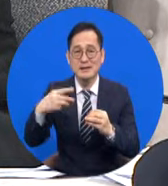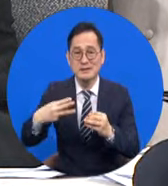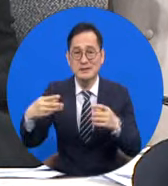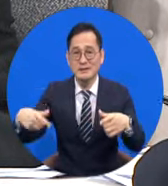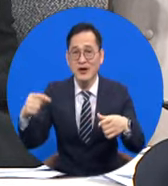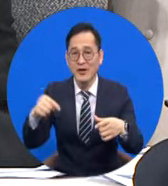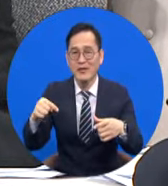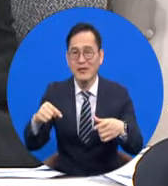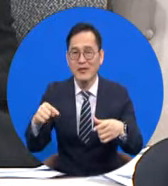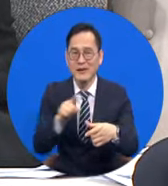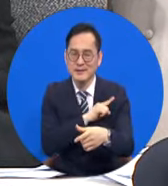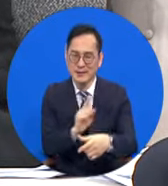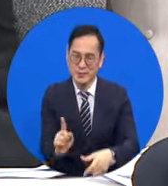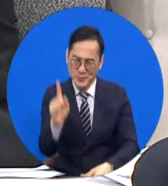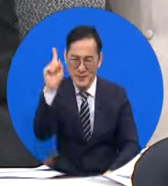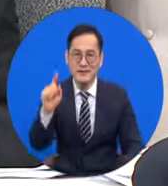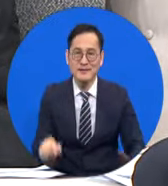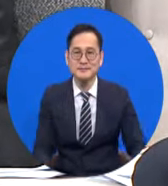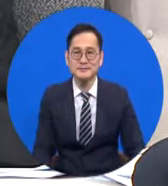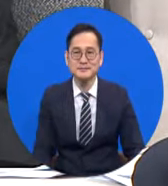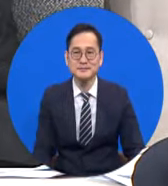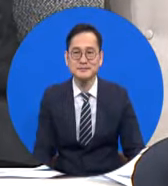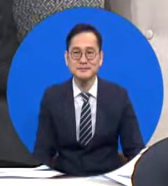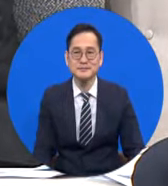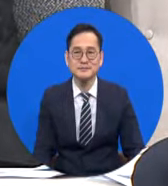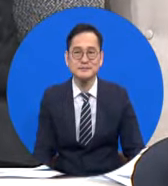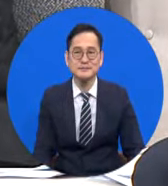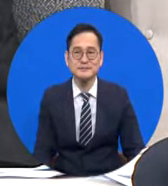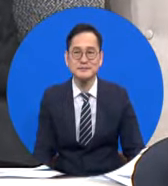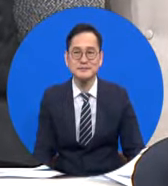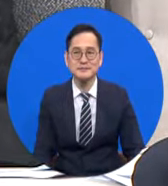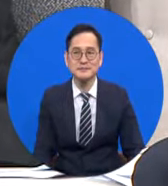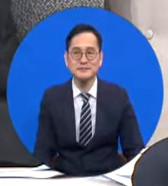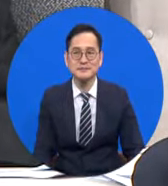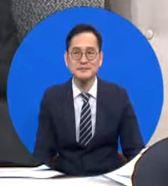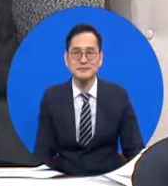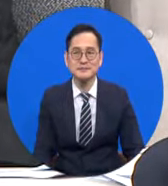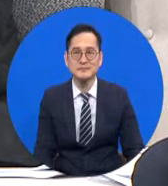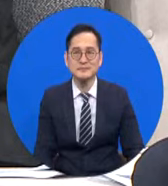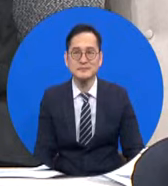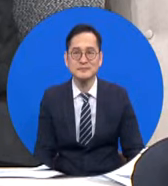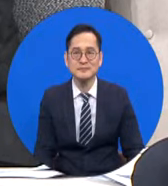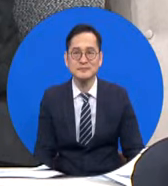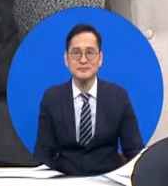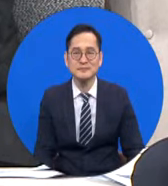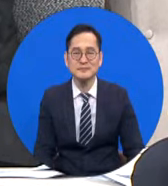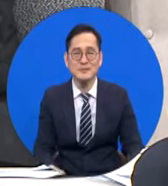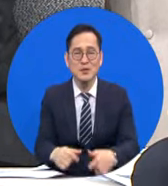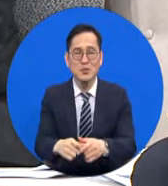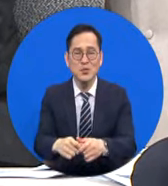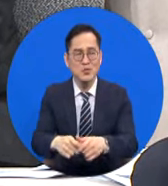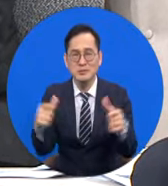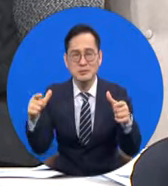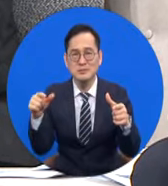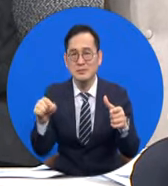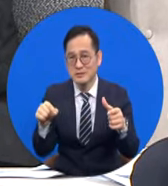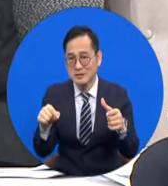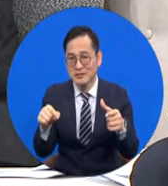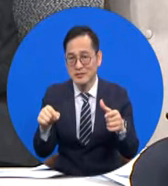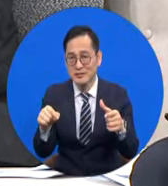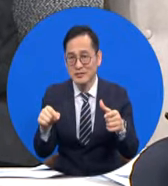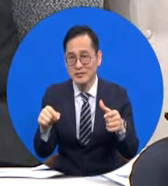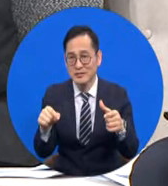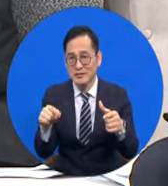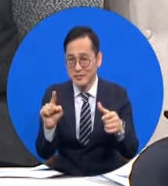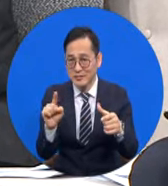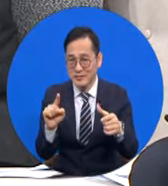계양을. 지난 총선보다 계양을만 유독 사전 투표 증가가 확. 그런데 지금 저희 취재 기자가 보도한 내용에